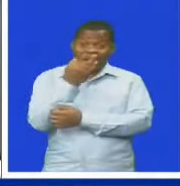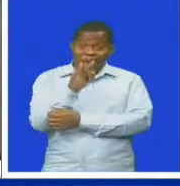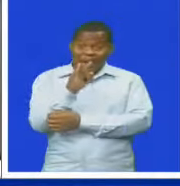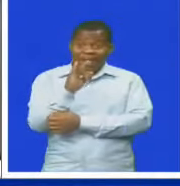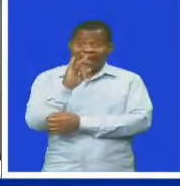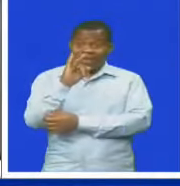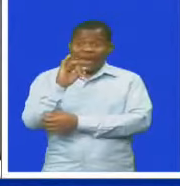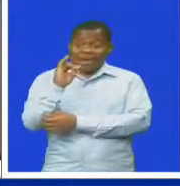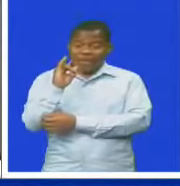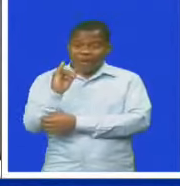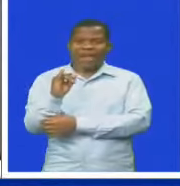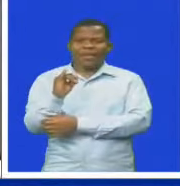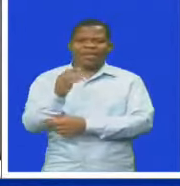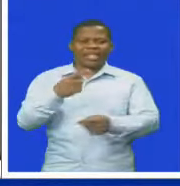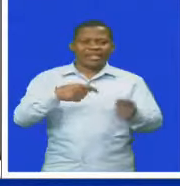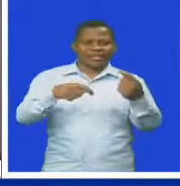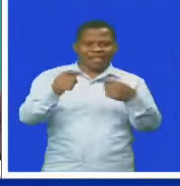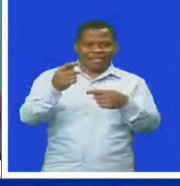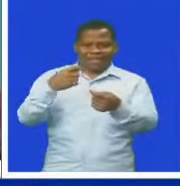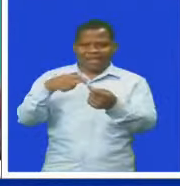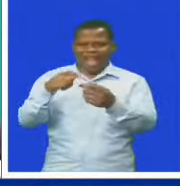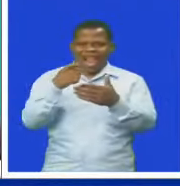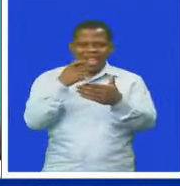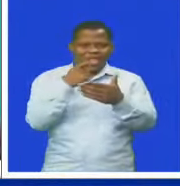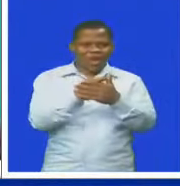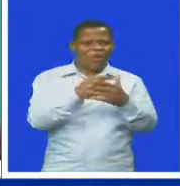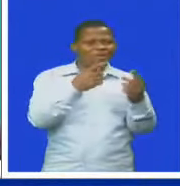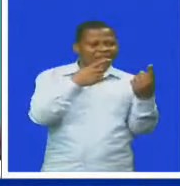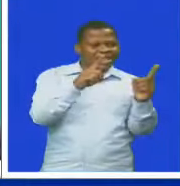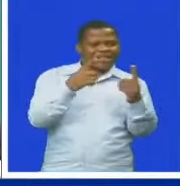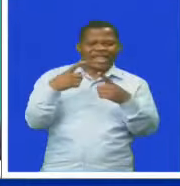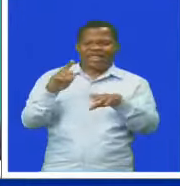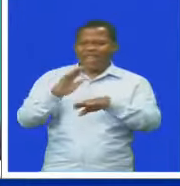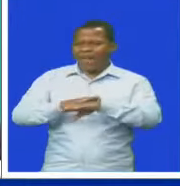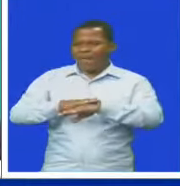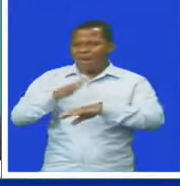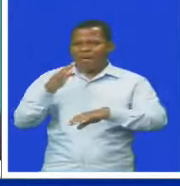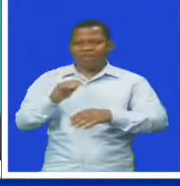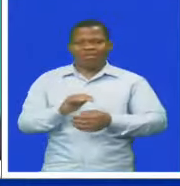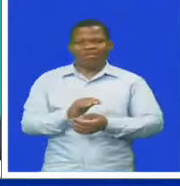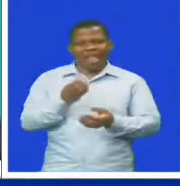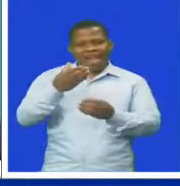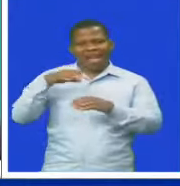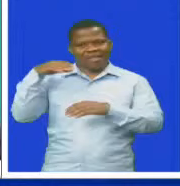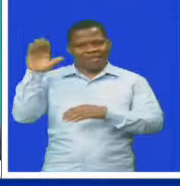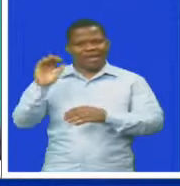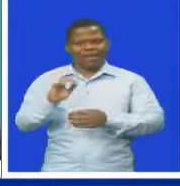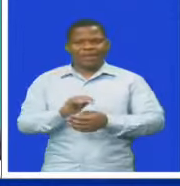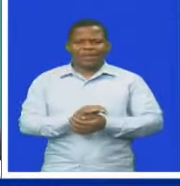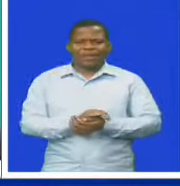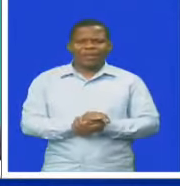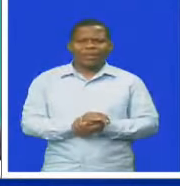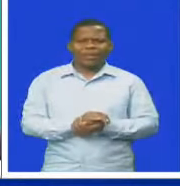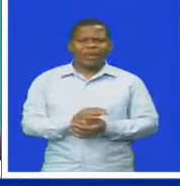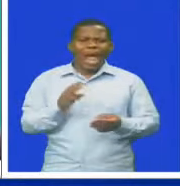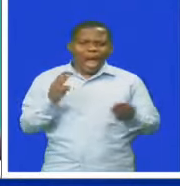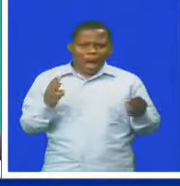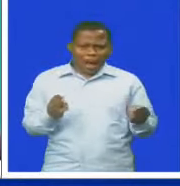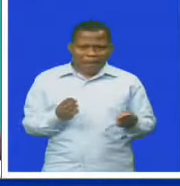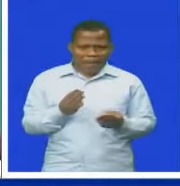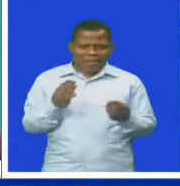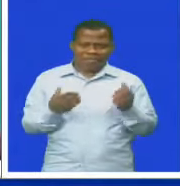titolo letinengi kungasitota kuleli kuphela. Kunebantfu lesengibasita lamangweni labasebendako nakimi